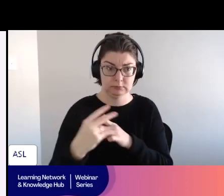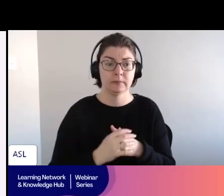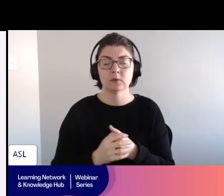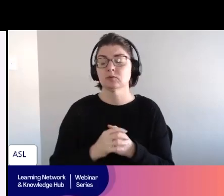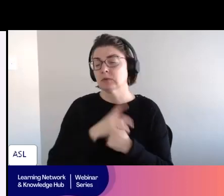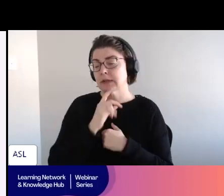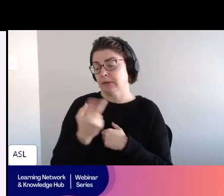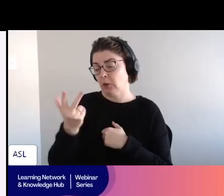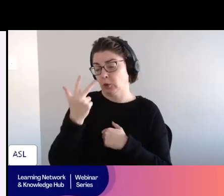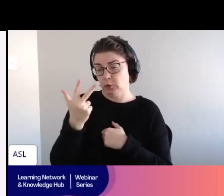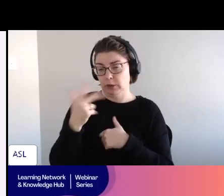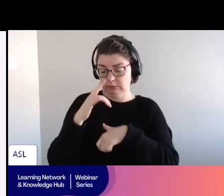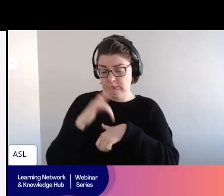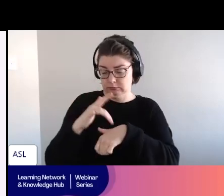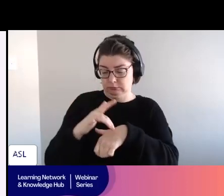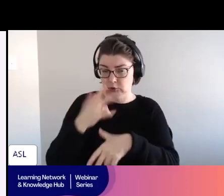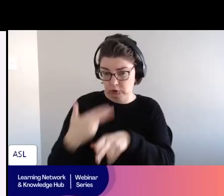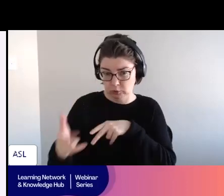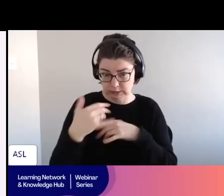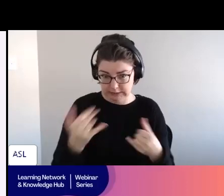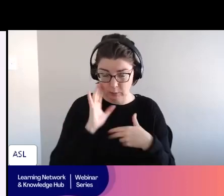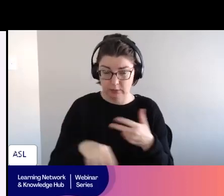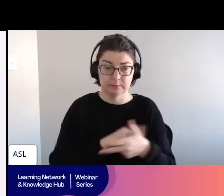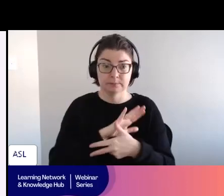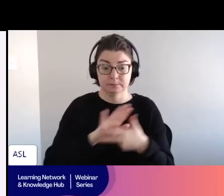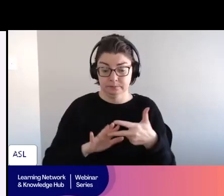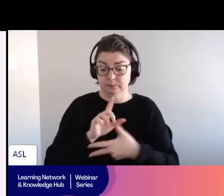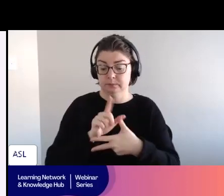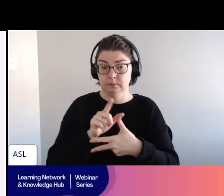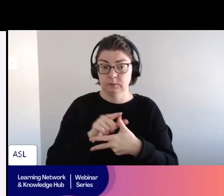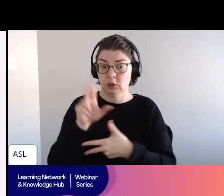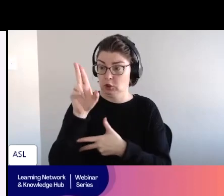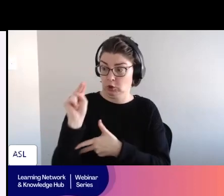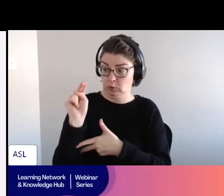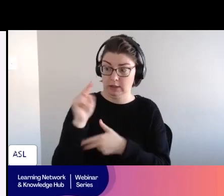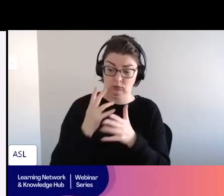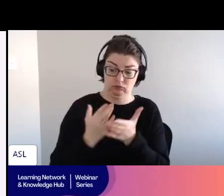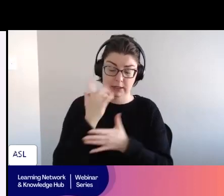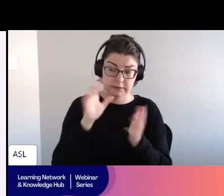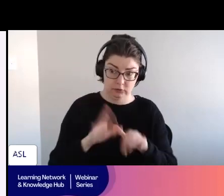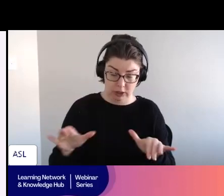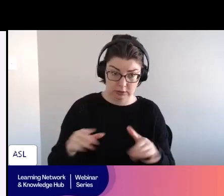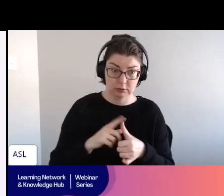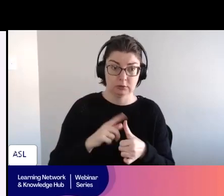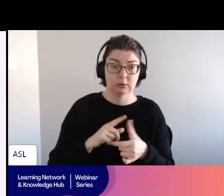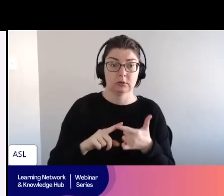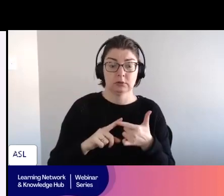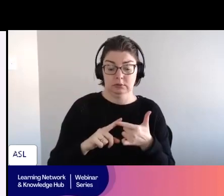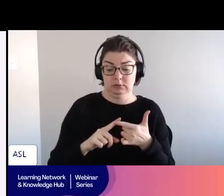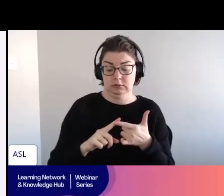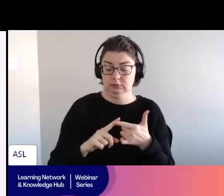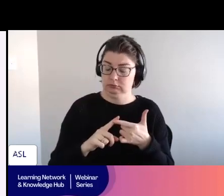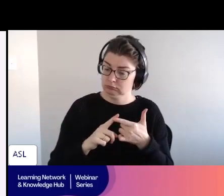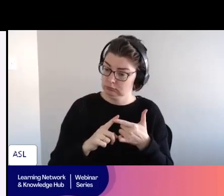jeunes il y a trois enjeux auxquels que je vais aborder premièrement il a les droits de l'enfant